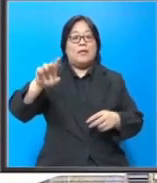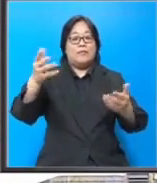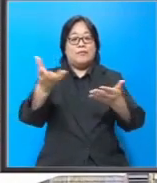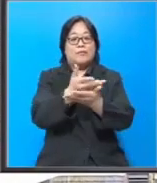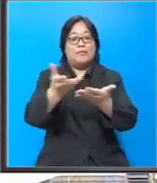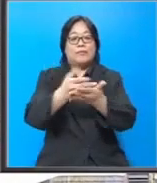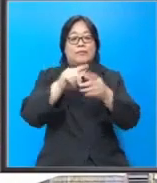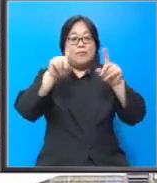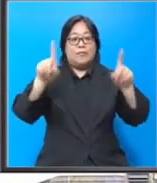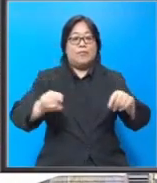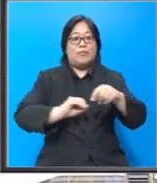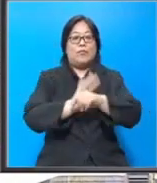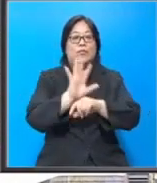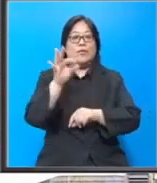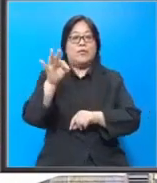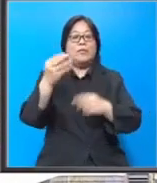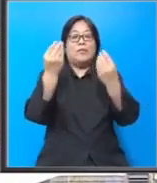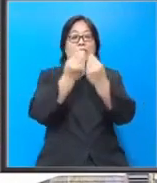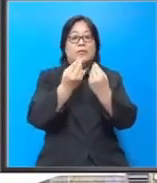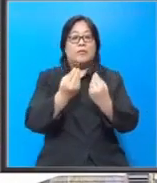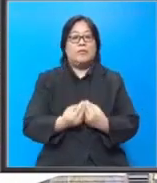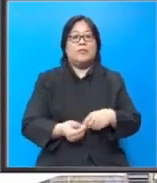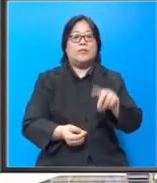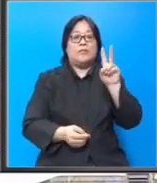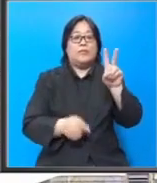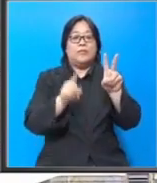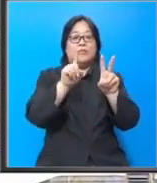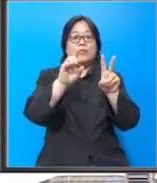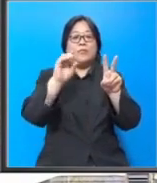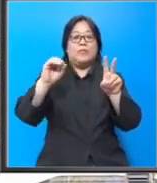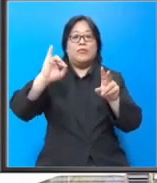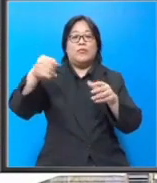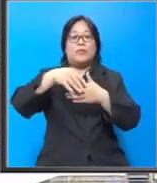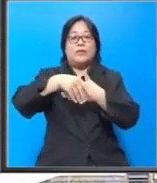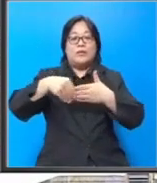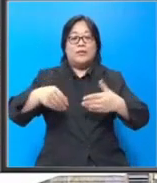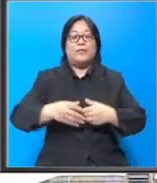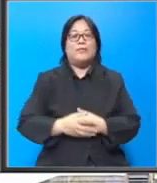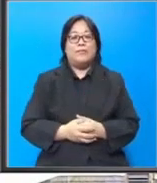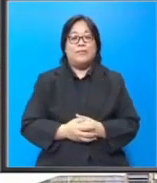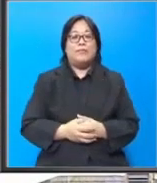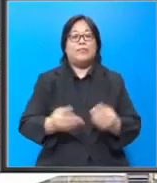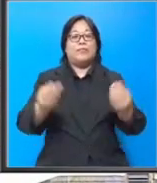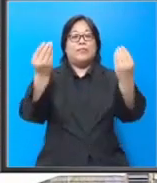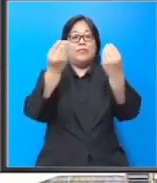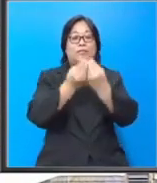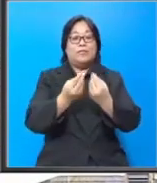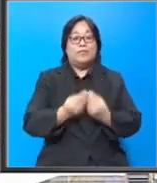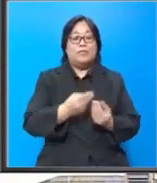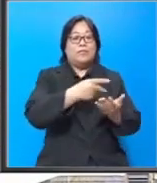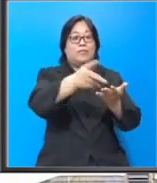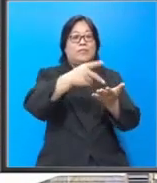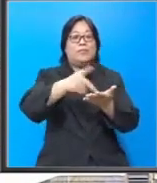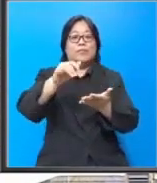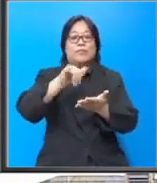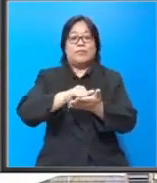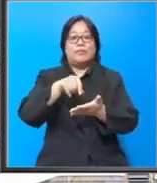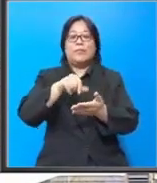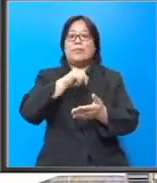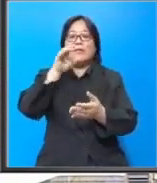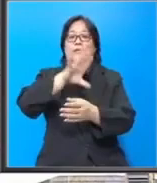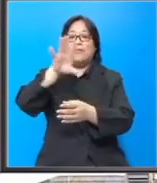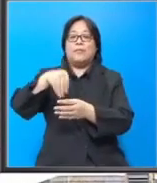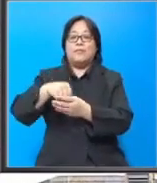ujian saringan kopi 19 penjumlah 210000000 jumlah perbedaan ini tidak termasuk